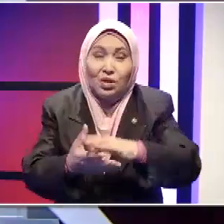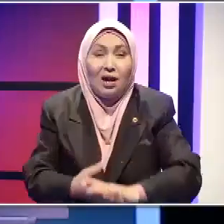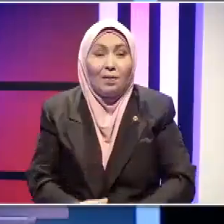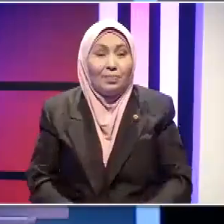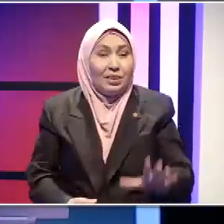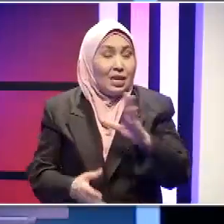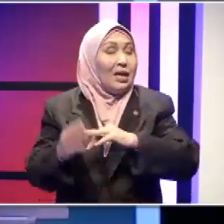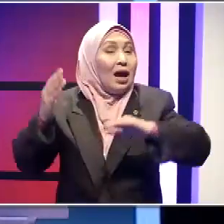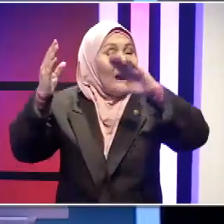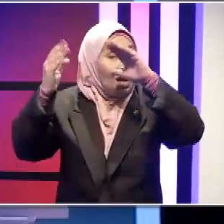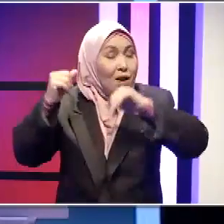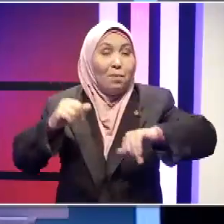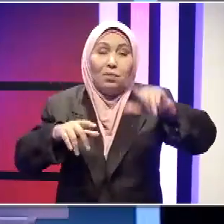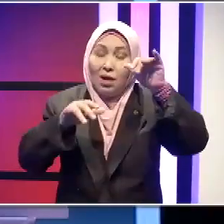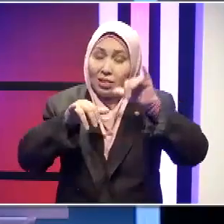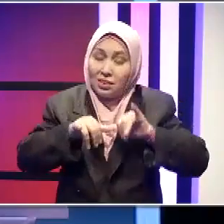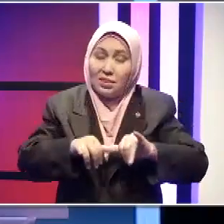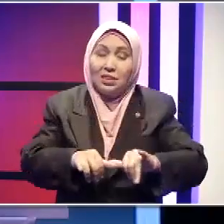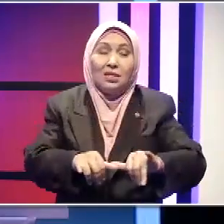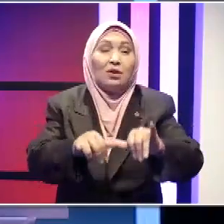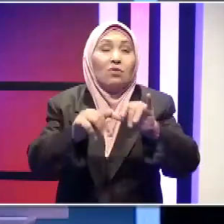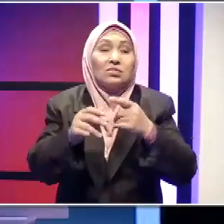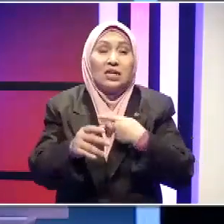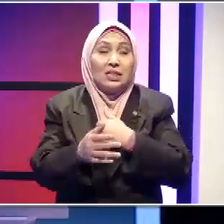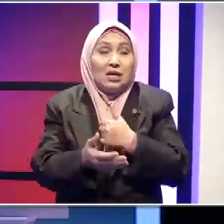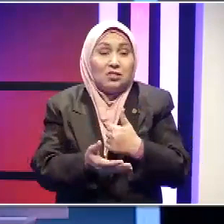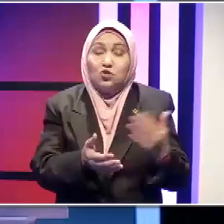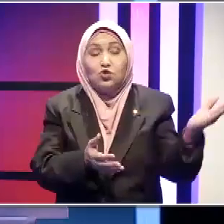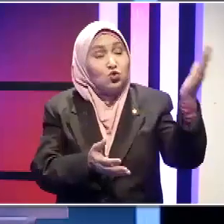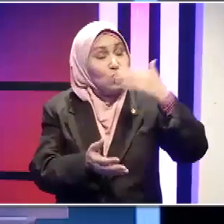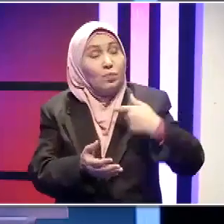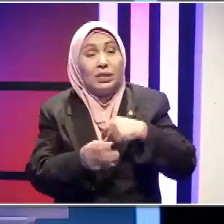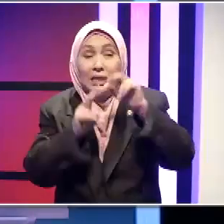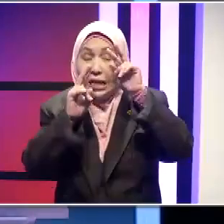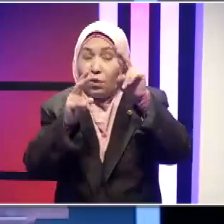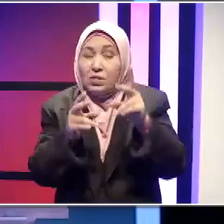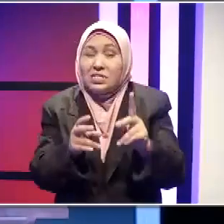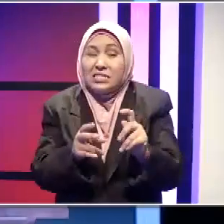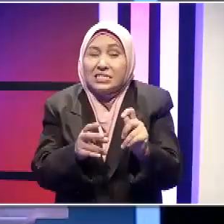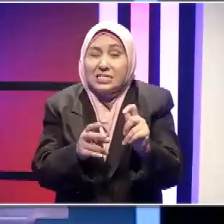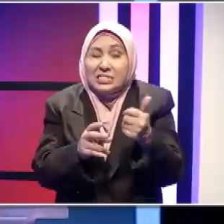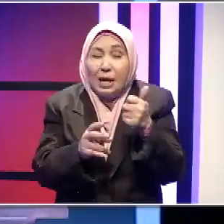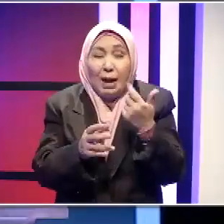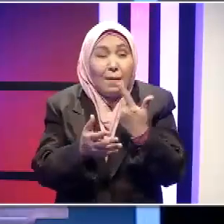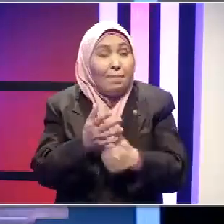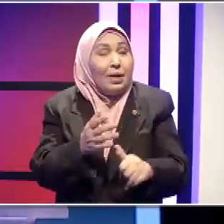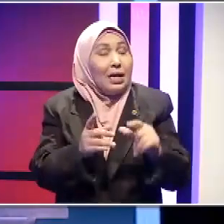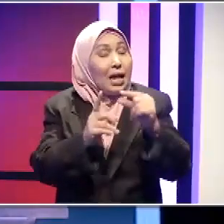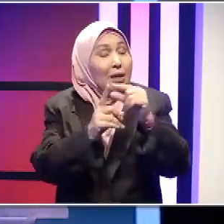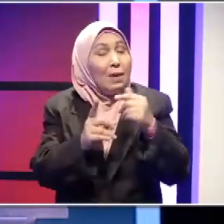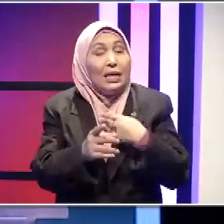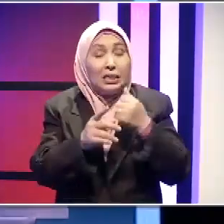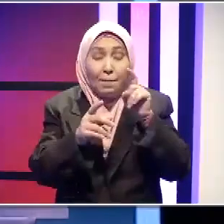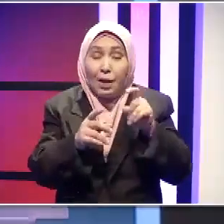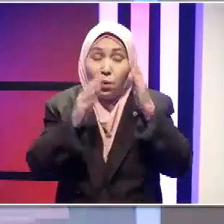Semoga terus memudahkan kita Jom kita tengok sekejap kita lihat sekejap Apakah kalimah yang perlu kita